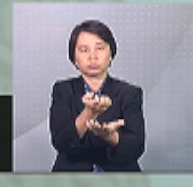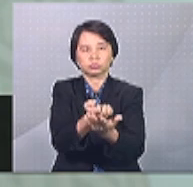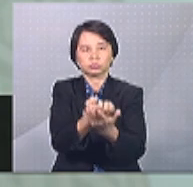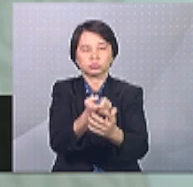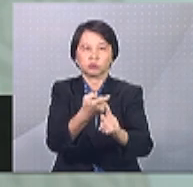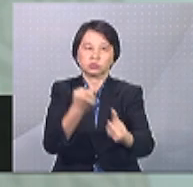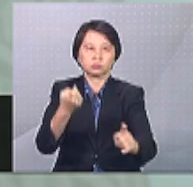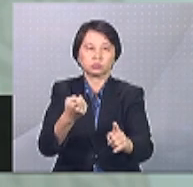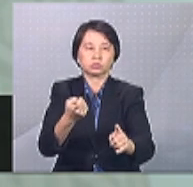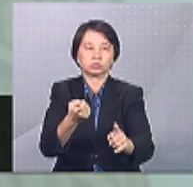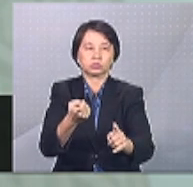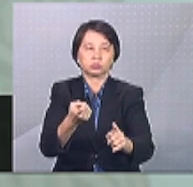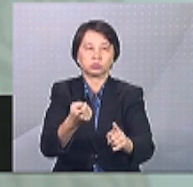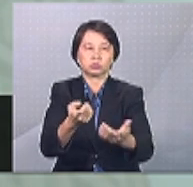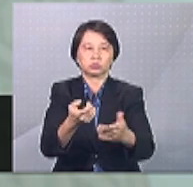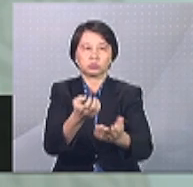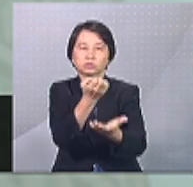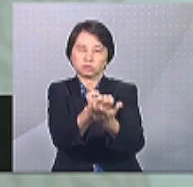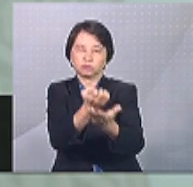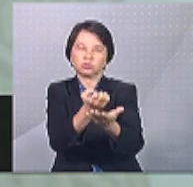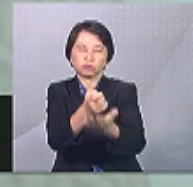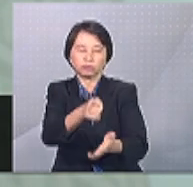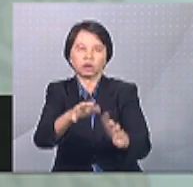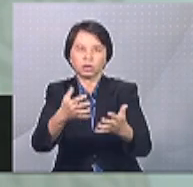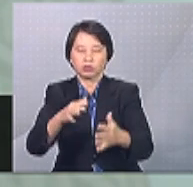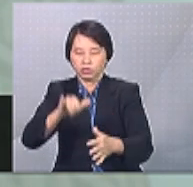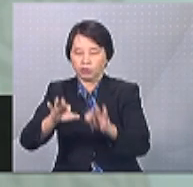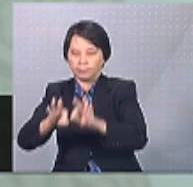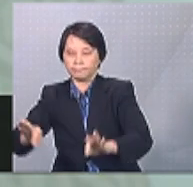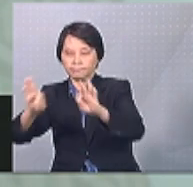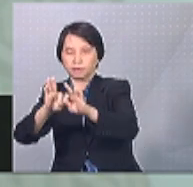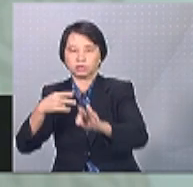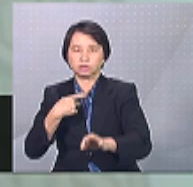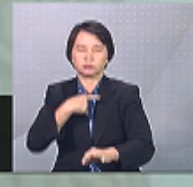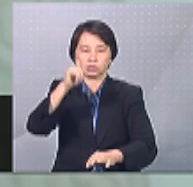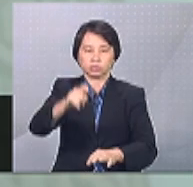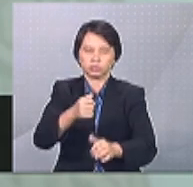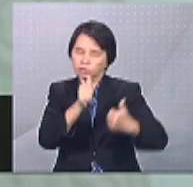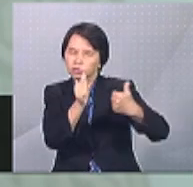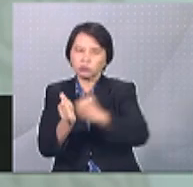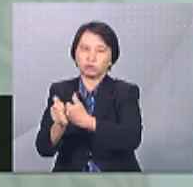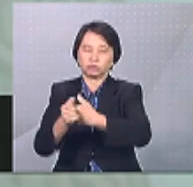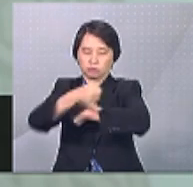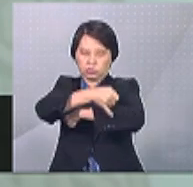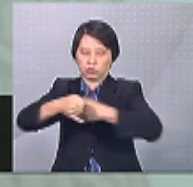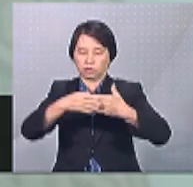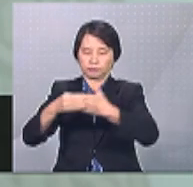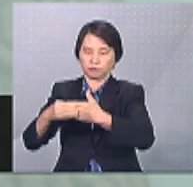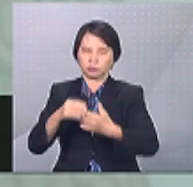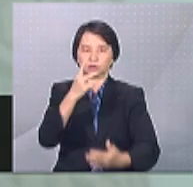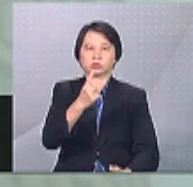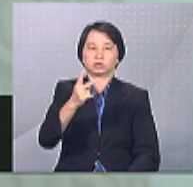daripada sudut ekonomi. Tetapi apa yang penting ialah kita perlu patuh kepada garis panduan Kementerian